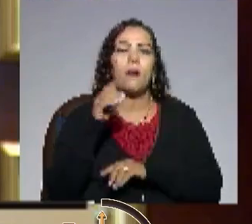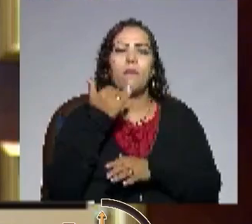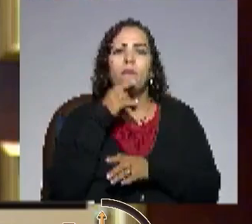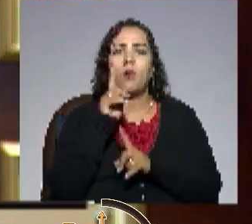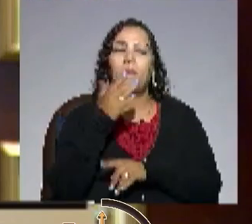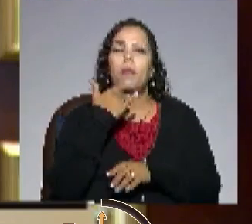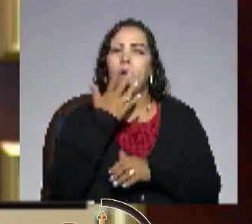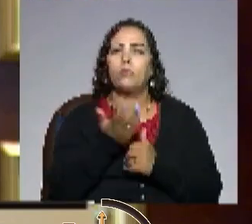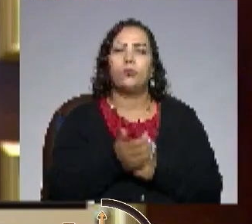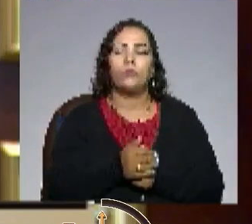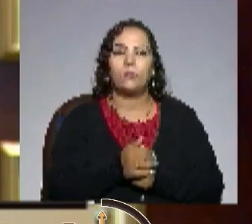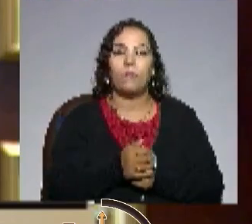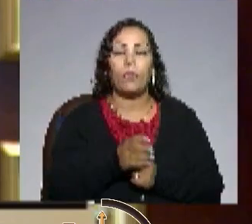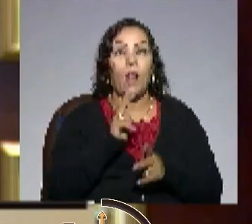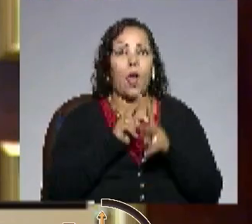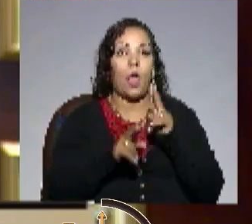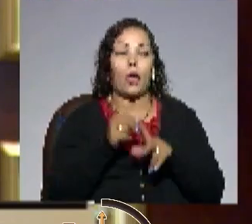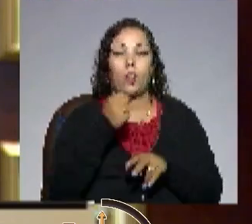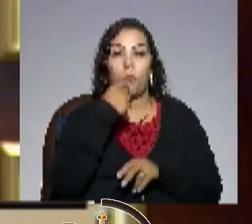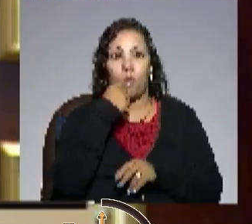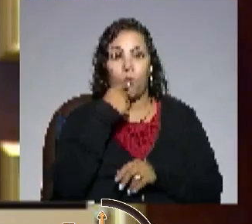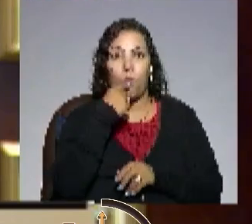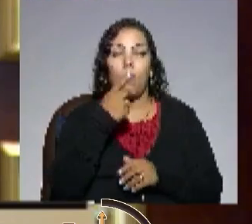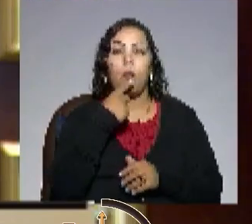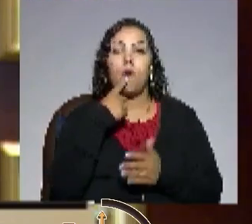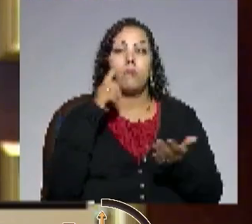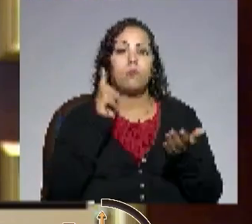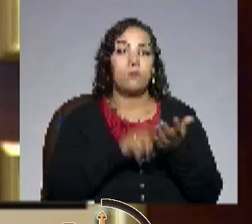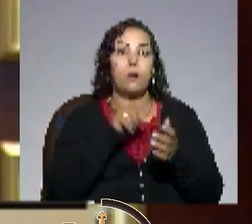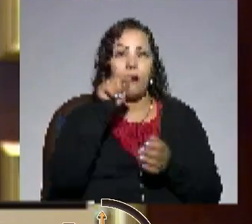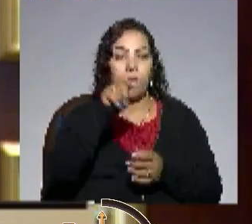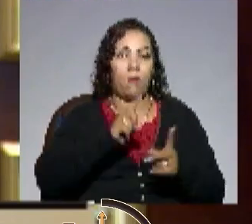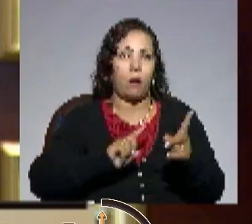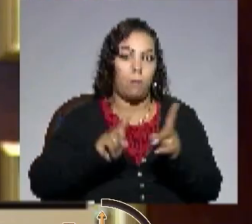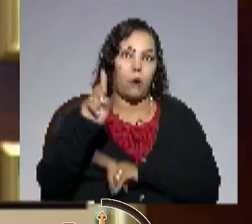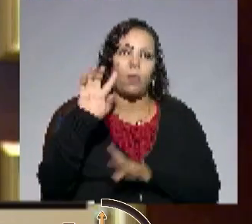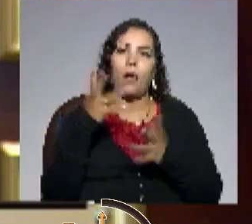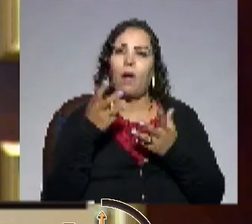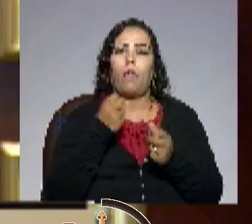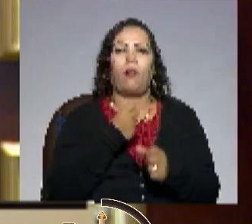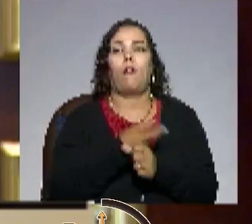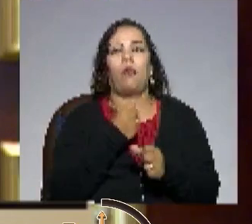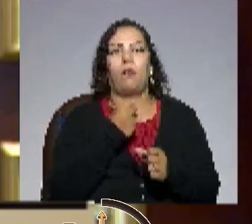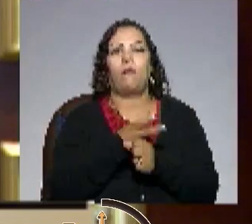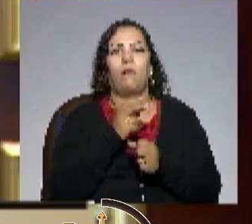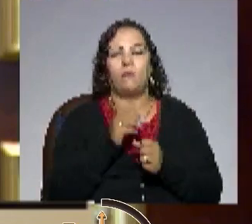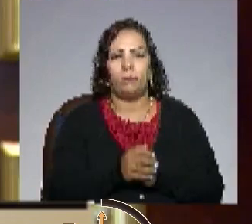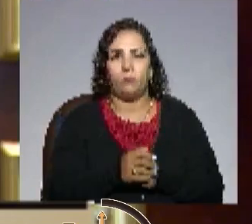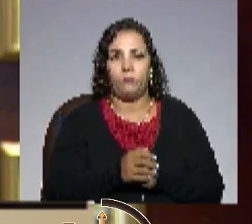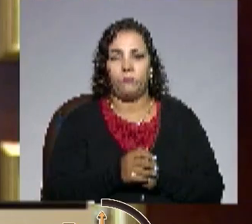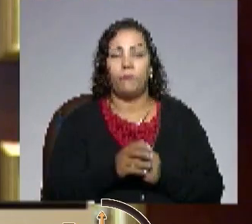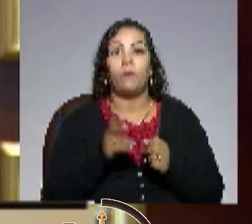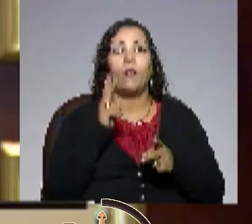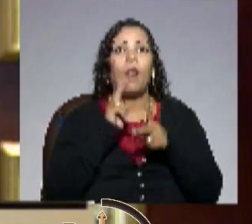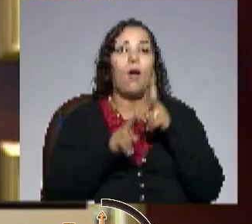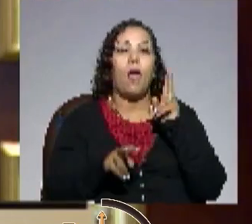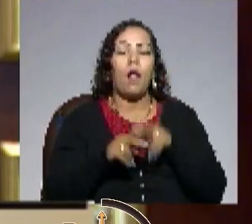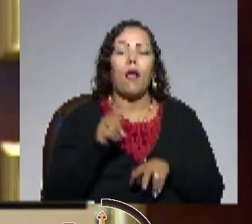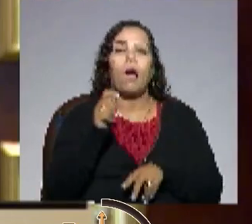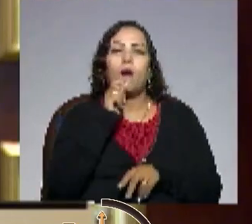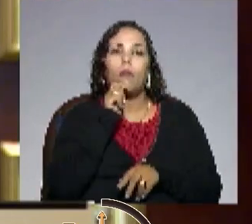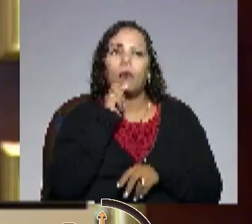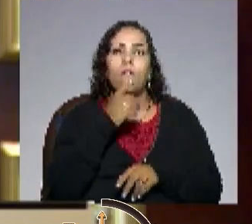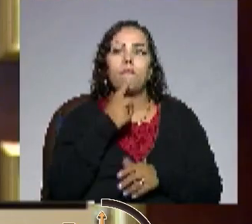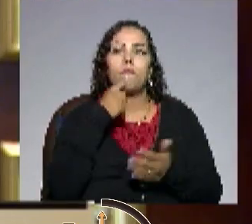اقول لحضراتكم من الحاجات اللي بتقلل الثقه في ربنا الخطيه الحاجات اللي بتضعف ثقتي